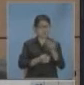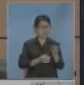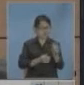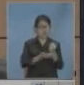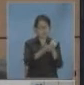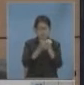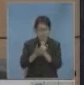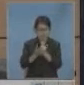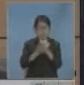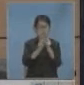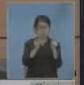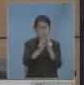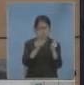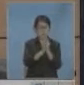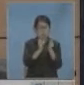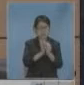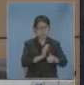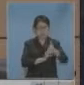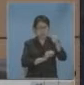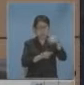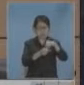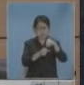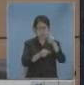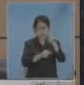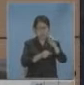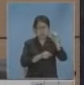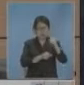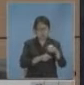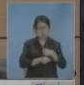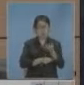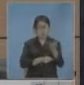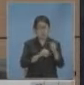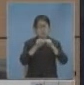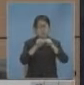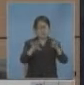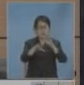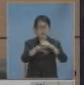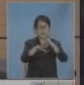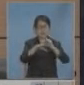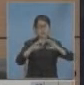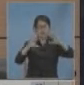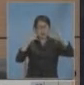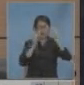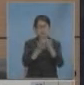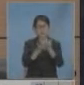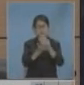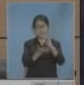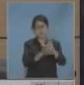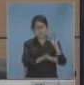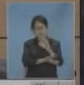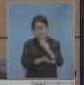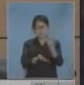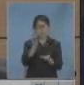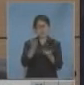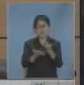ตตาจากกรรมาธิการเสียงข้างมากในสภาเพื่อได้โปรดบอกไปยังรัฐบาลจัดสรรงบประมาณไม่ว่าจ